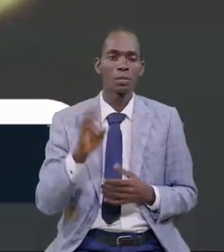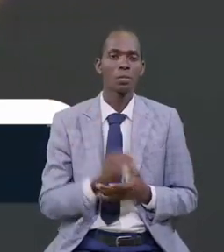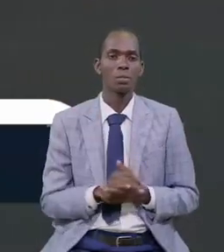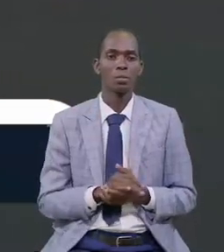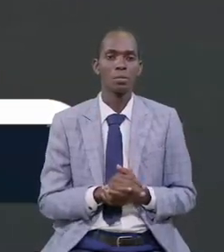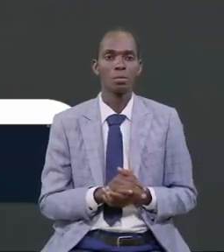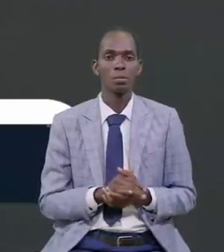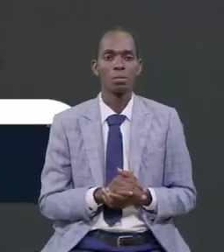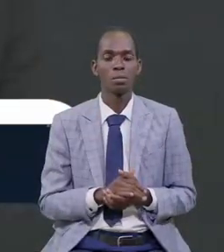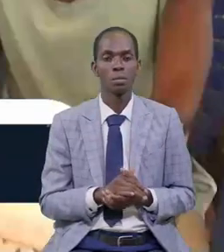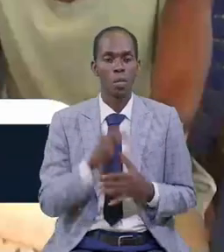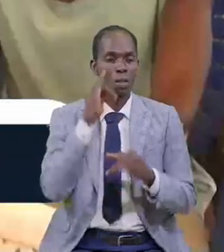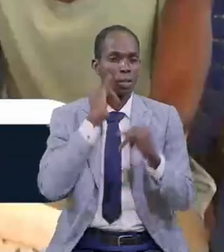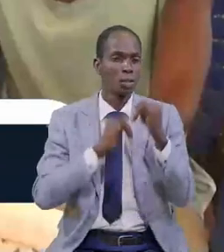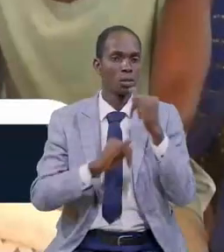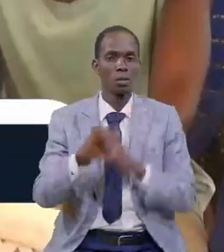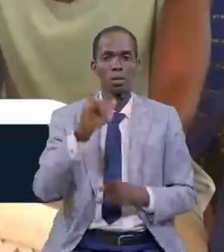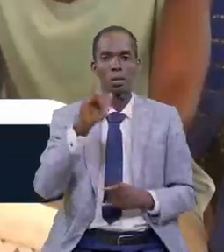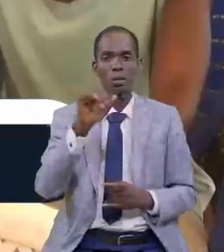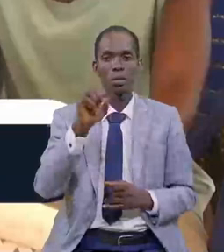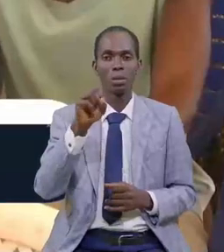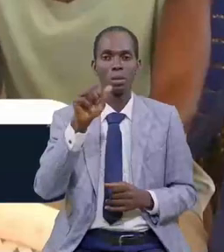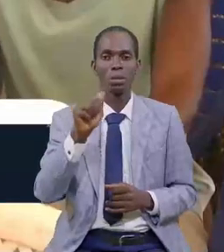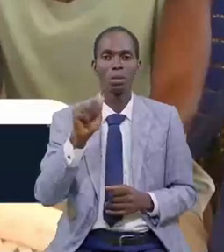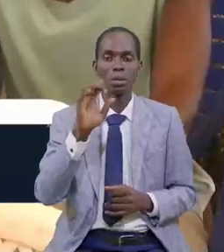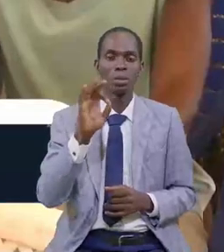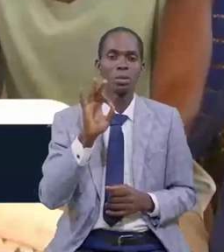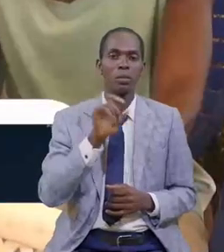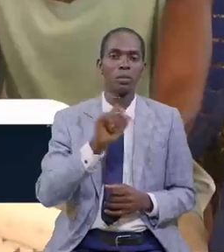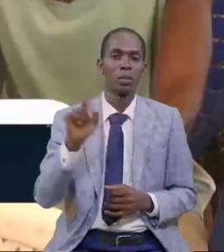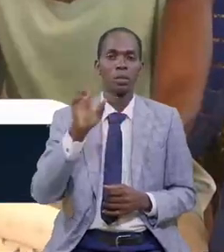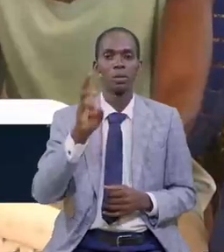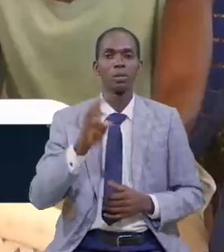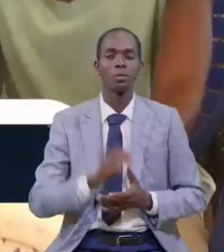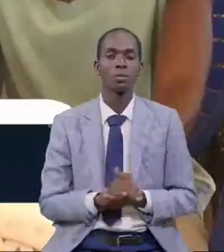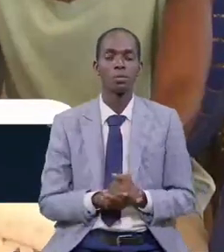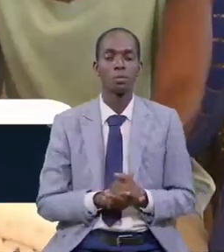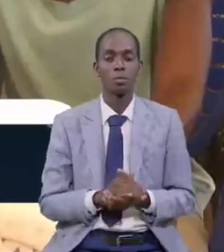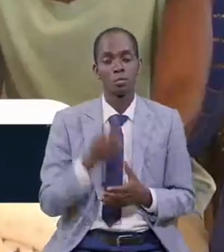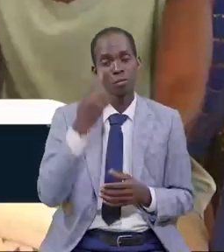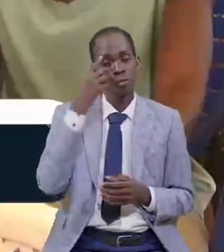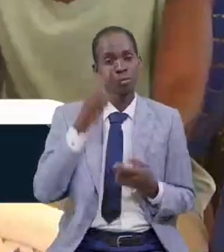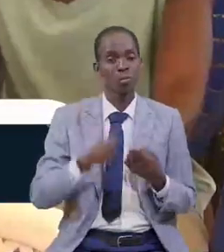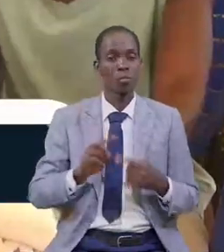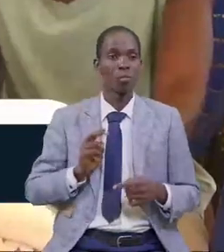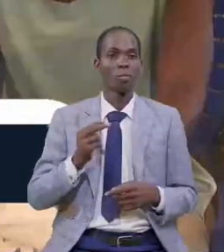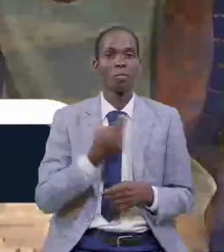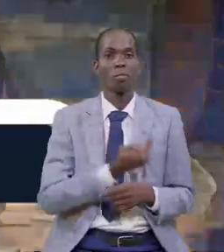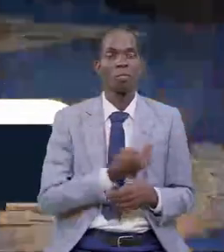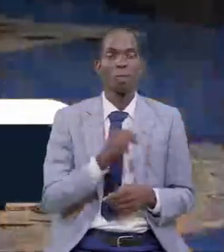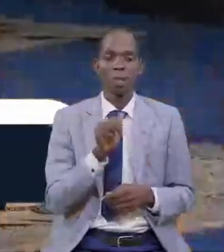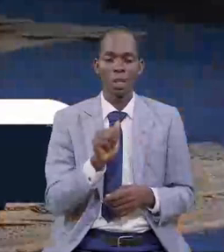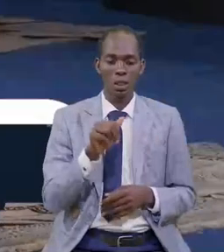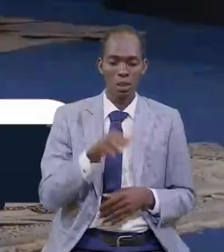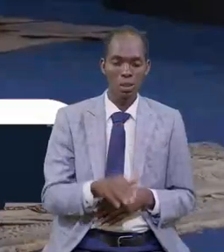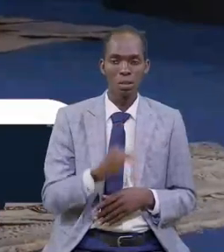9 Esaïe chapitre 9 verset 5 car un enfant